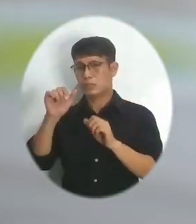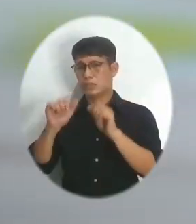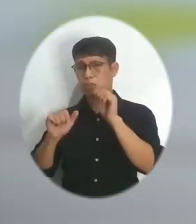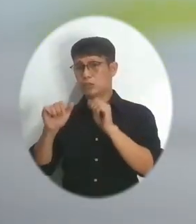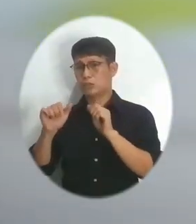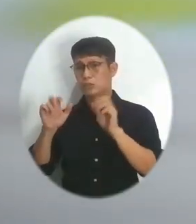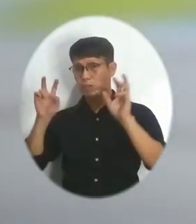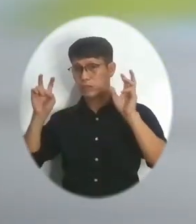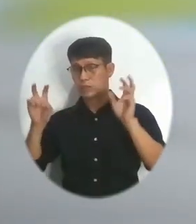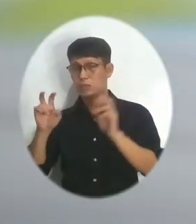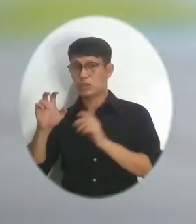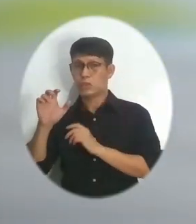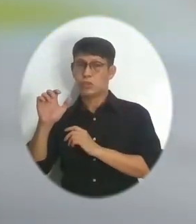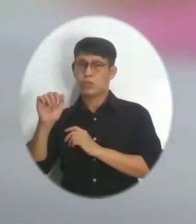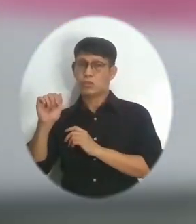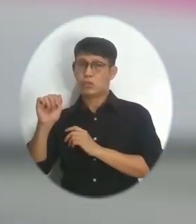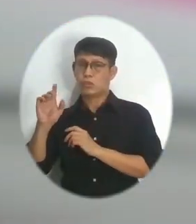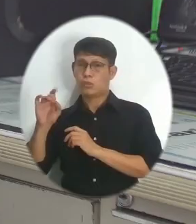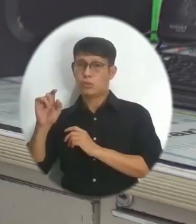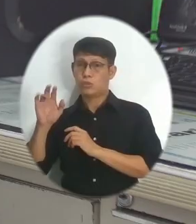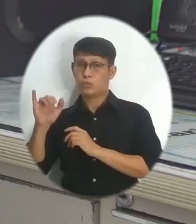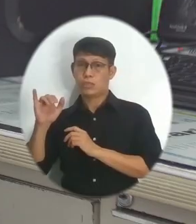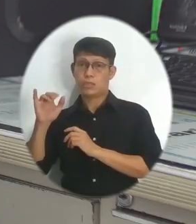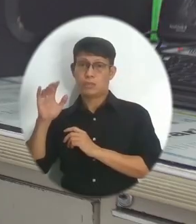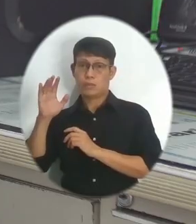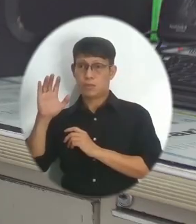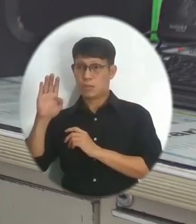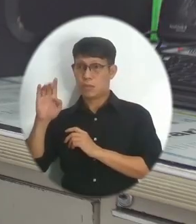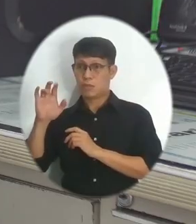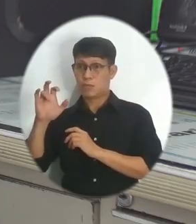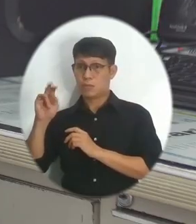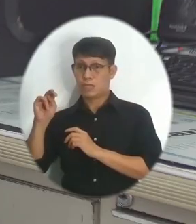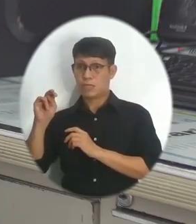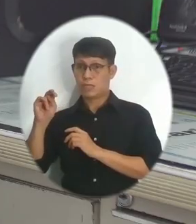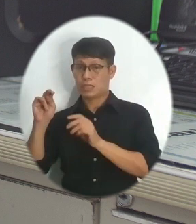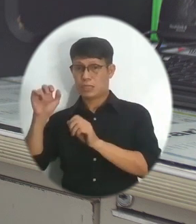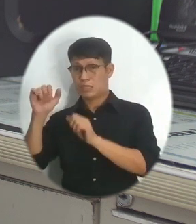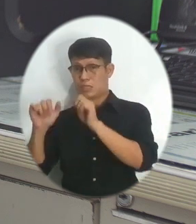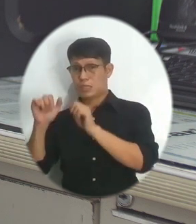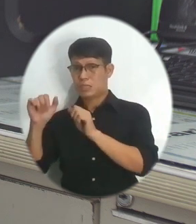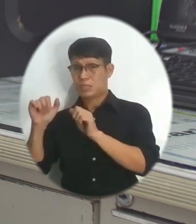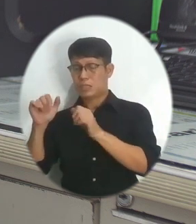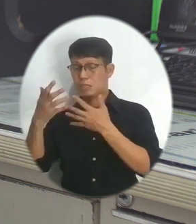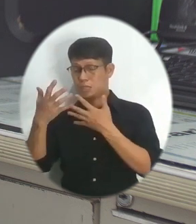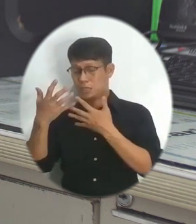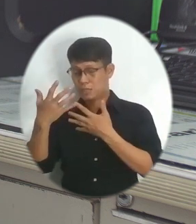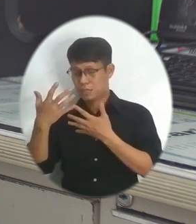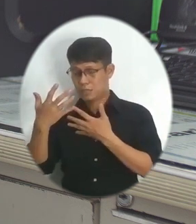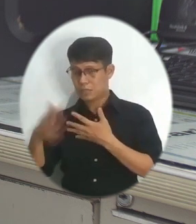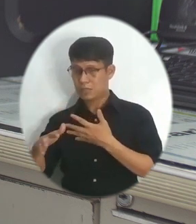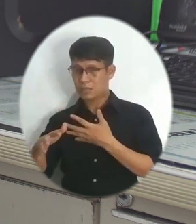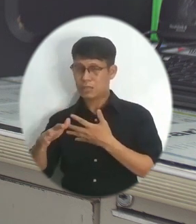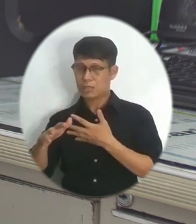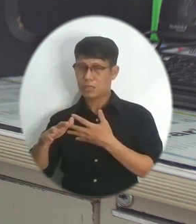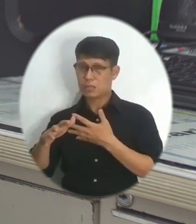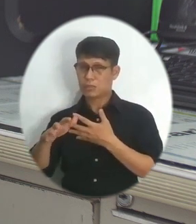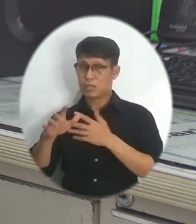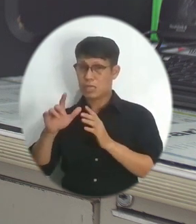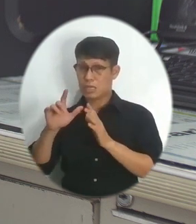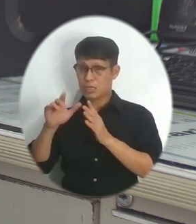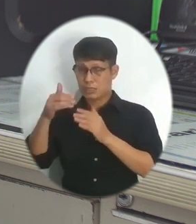na yun is Auditory Brainstem Response Test. So, pagkatapos natin na makuha